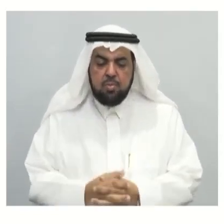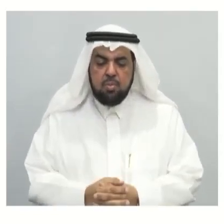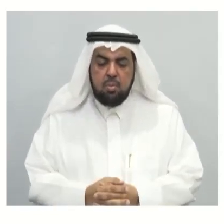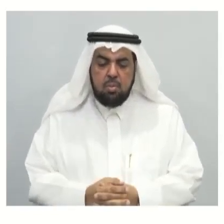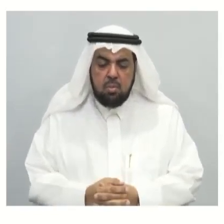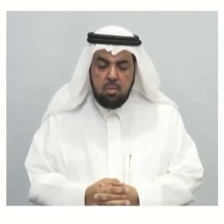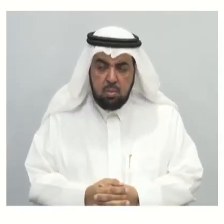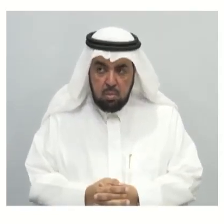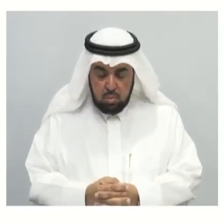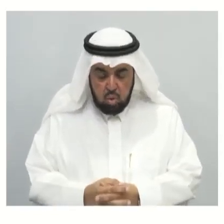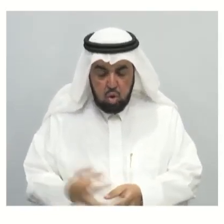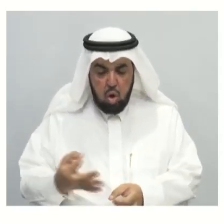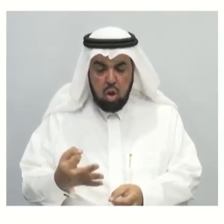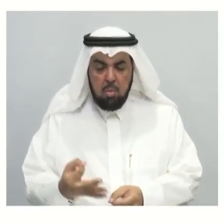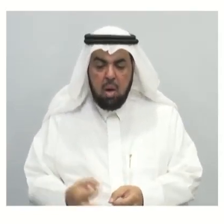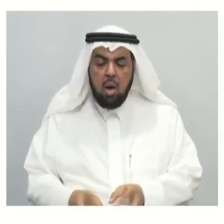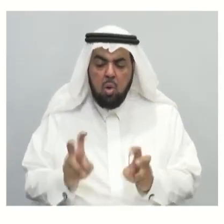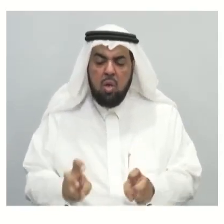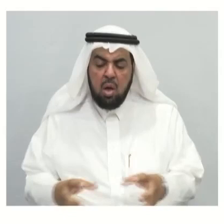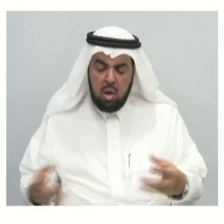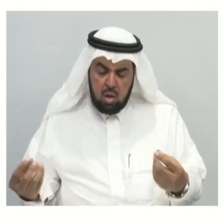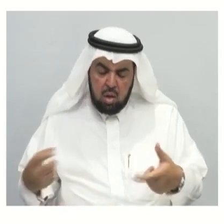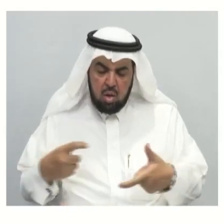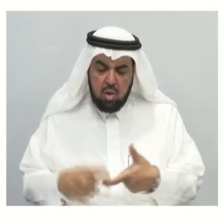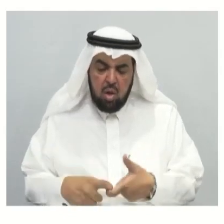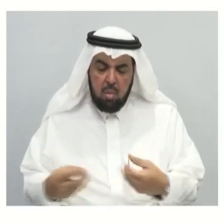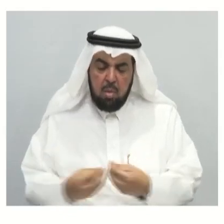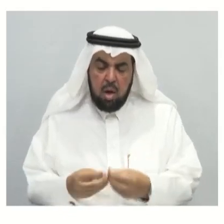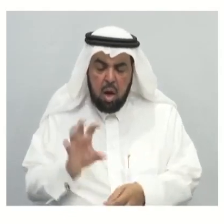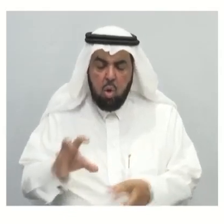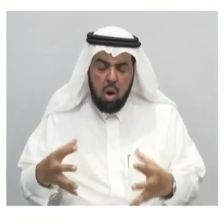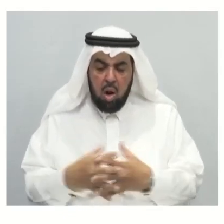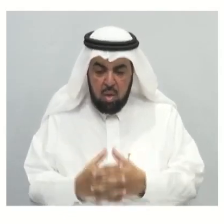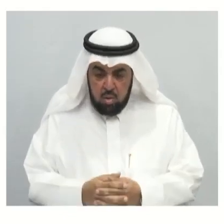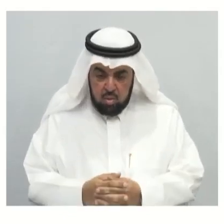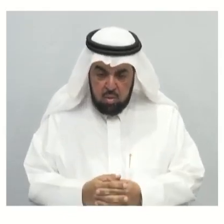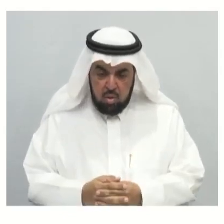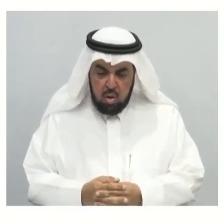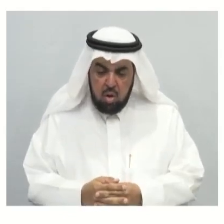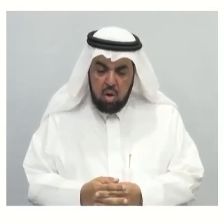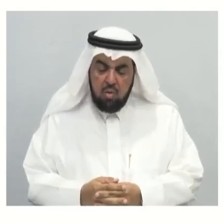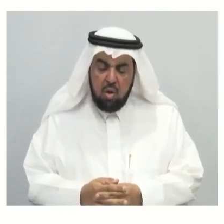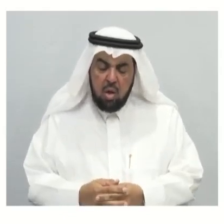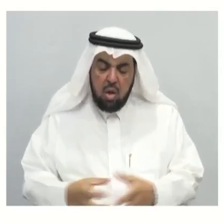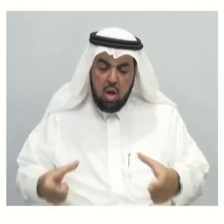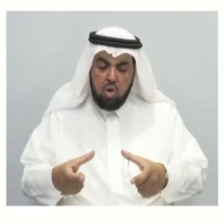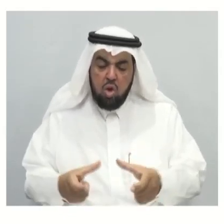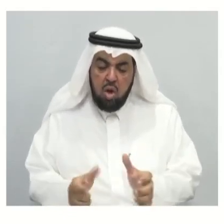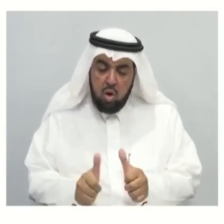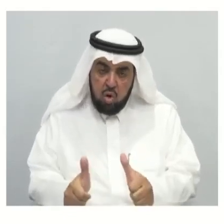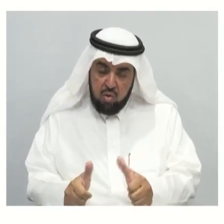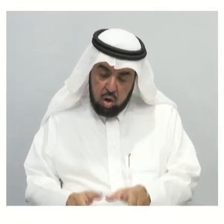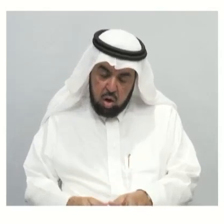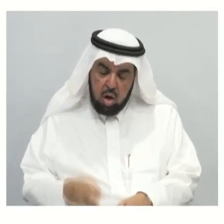اذا تحرص على توثيق الصله بين الدول الاعضاء ايضا الدفاع عن